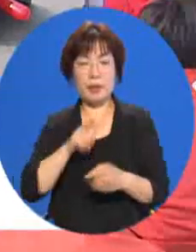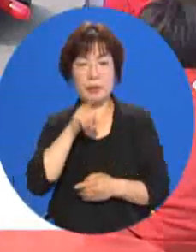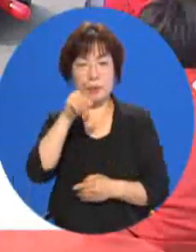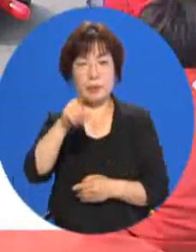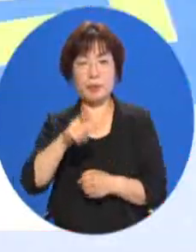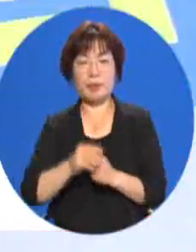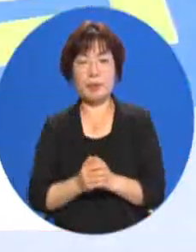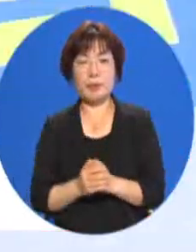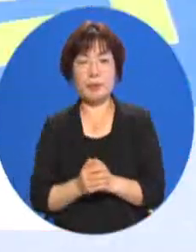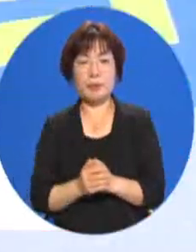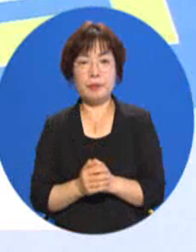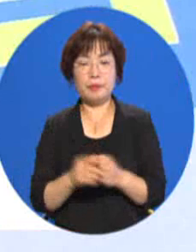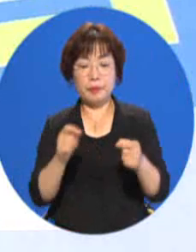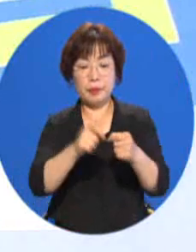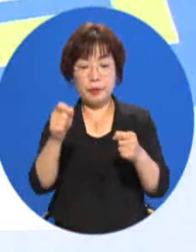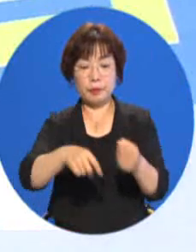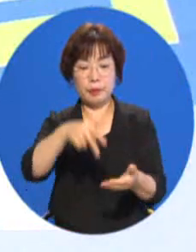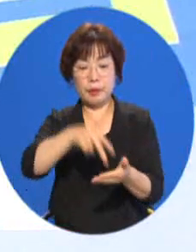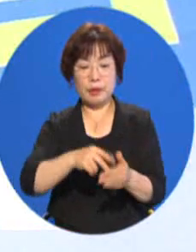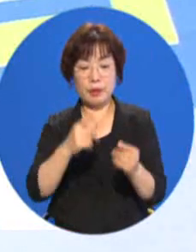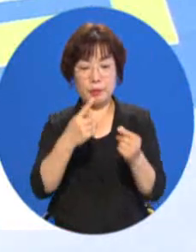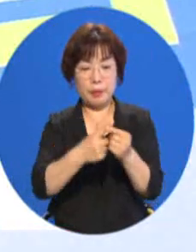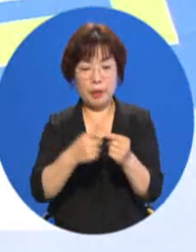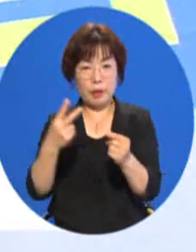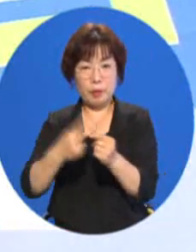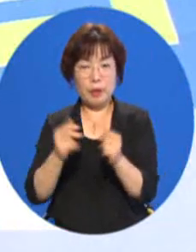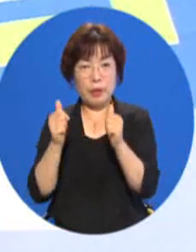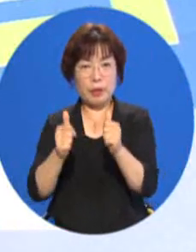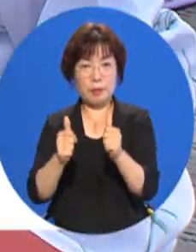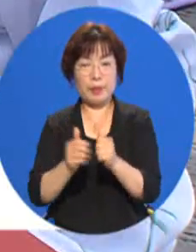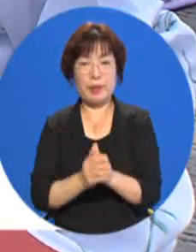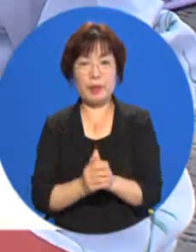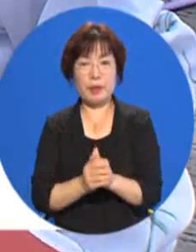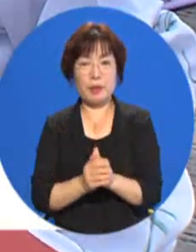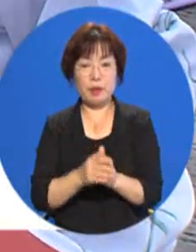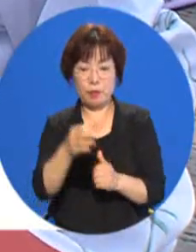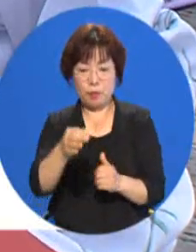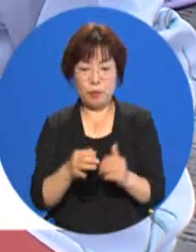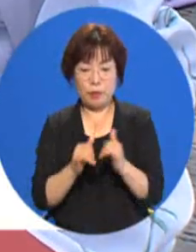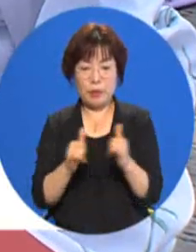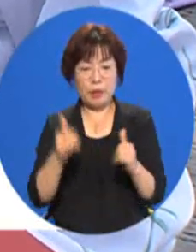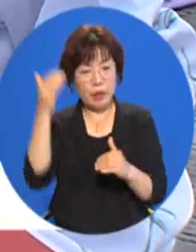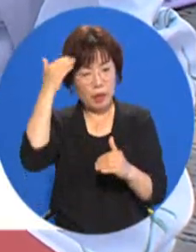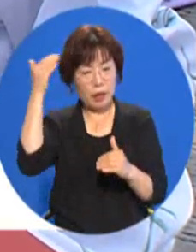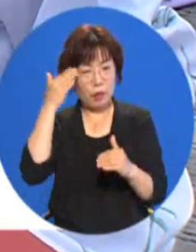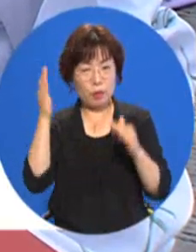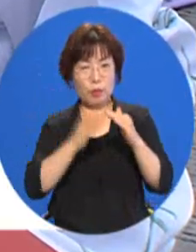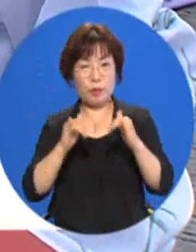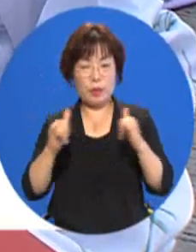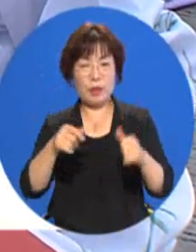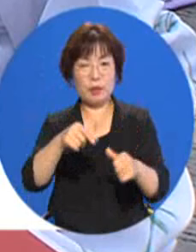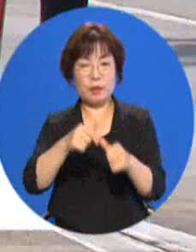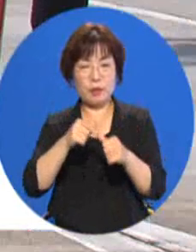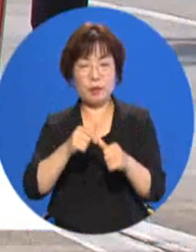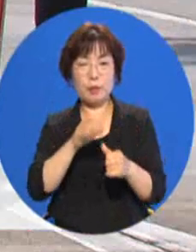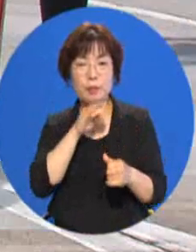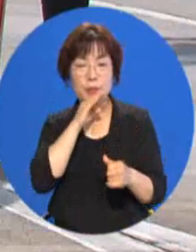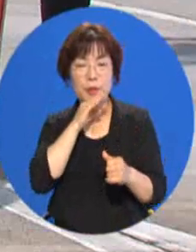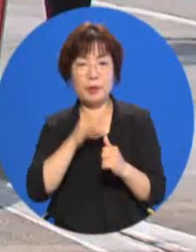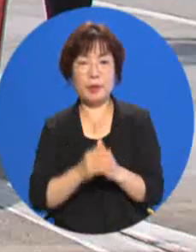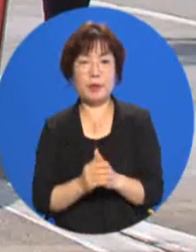요구했습니다. 지부는 1심과 2심 재판부까지 요금 수납원은 한국도로공사 직원이 맞다고